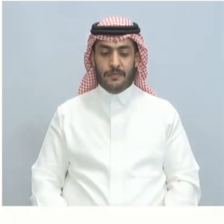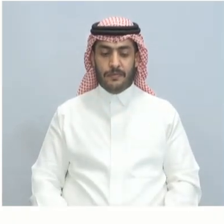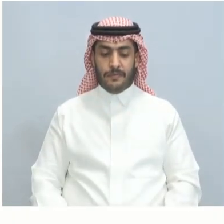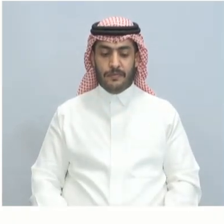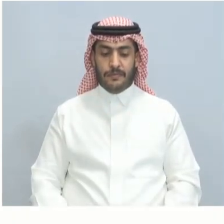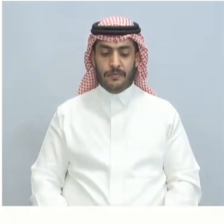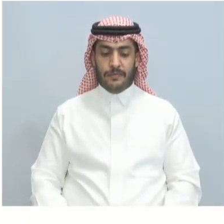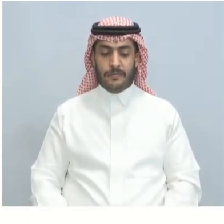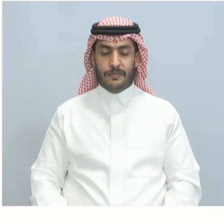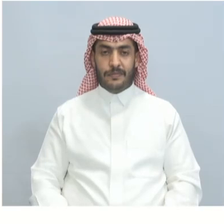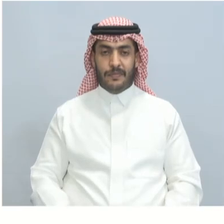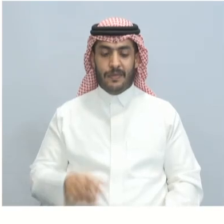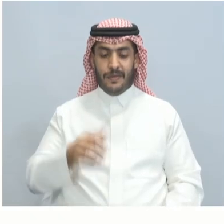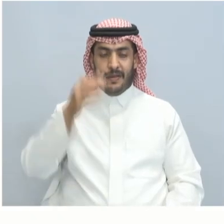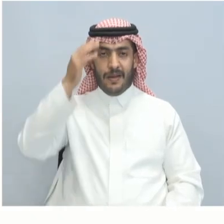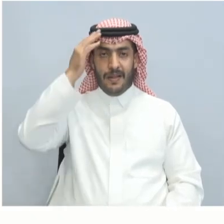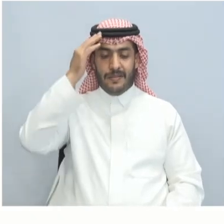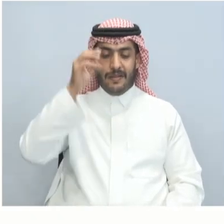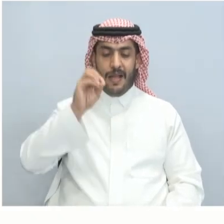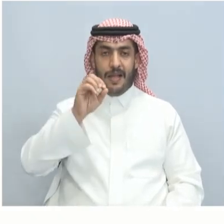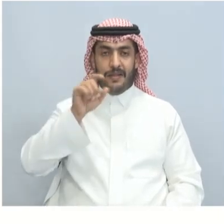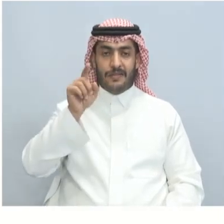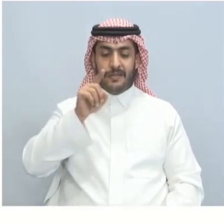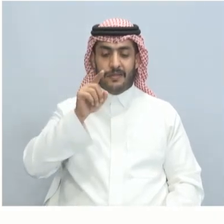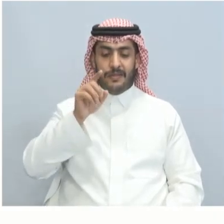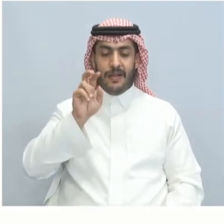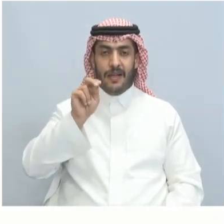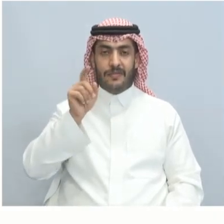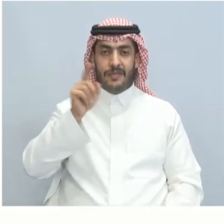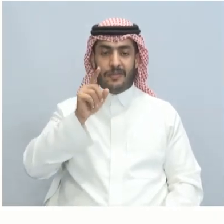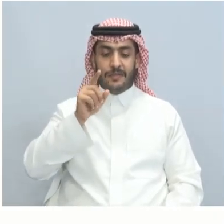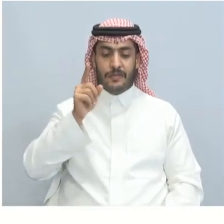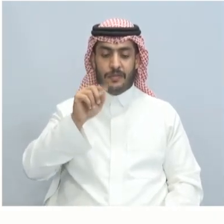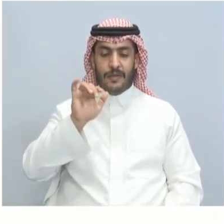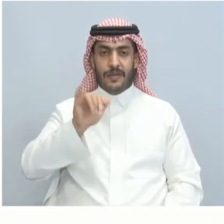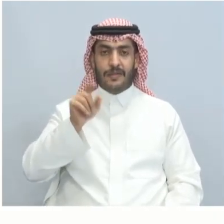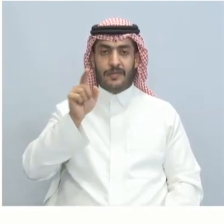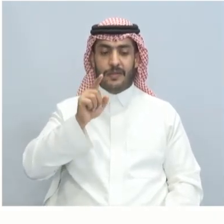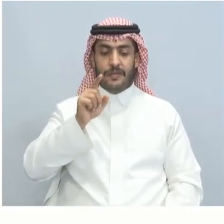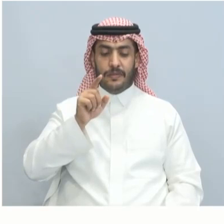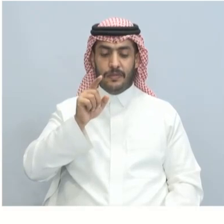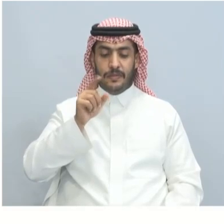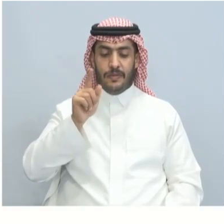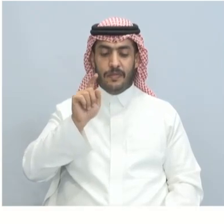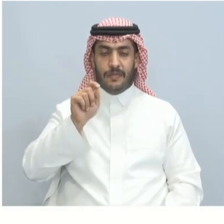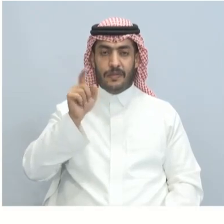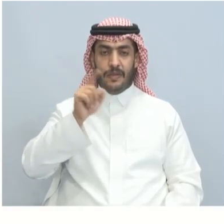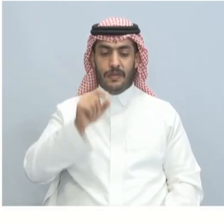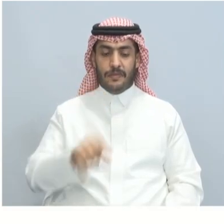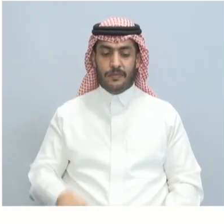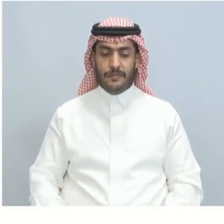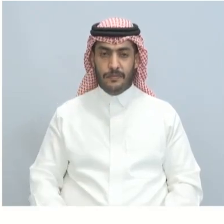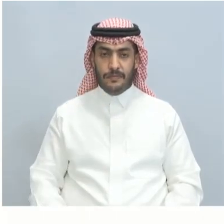اسفل وهذه هي الرؤوس ه شرطه قف شرطه يا شرطه ف